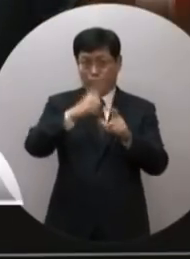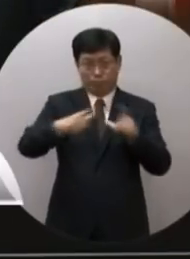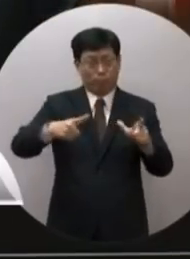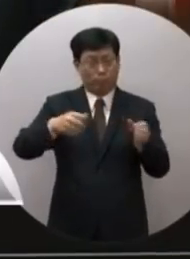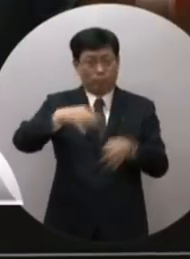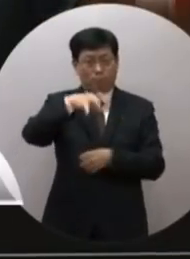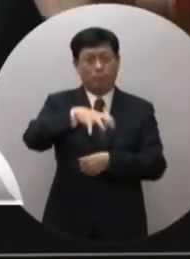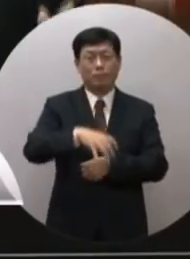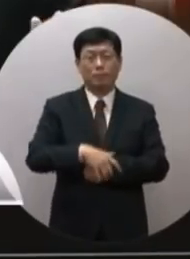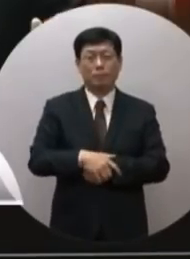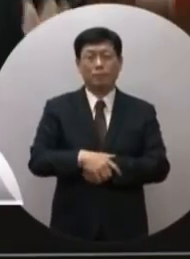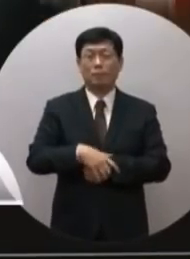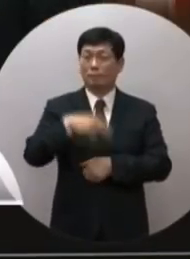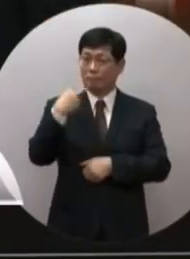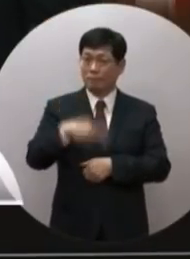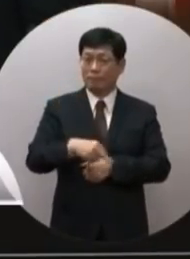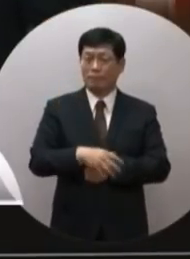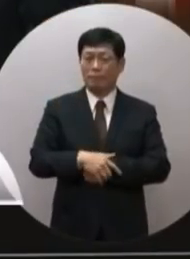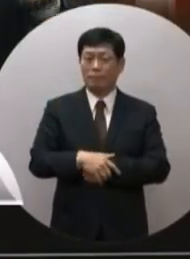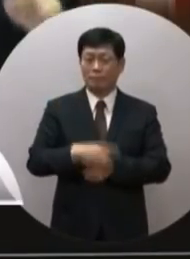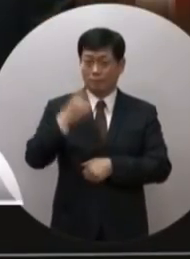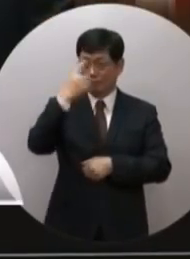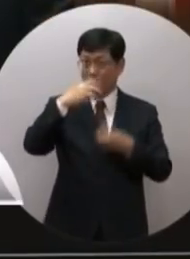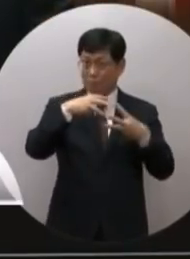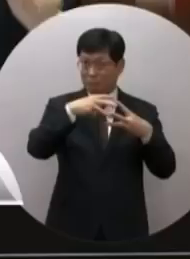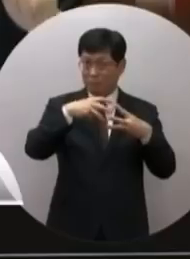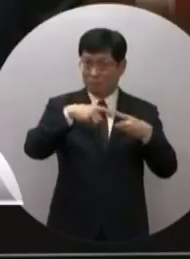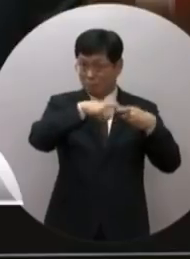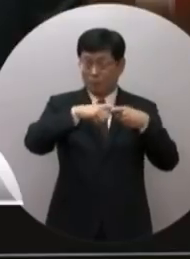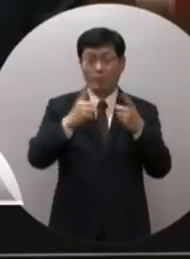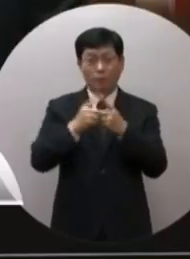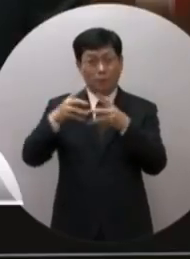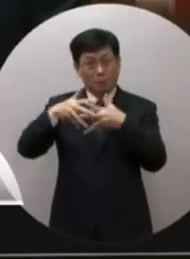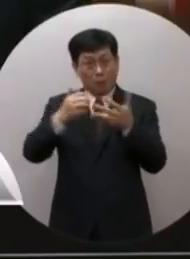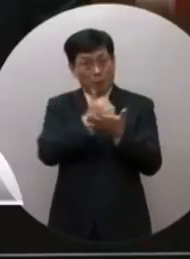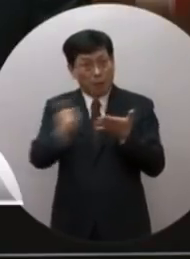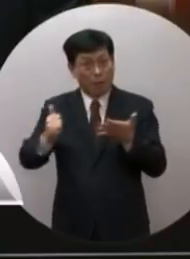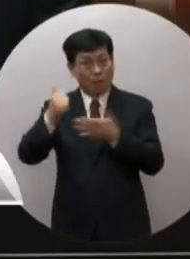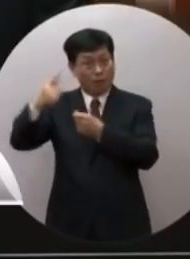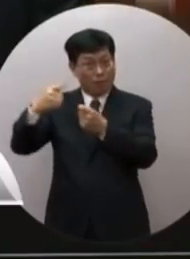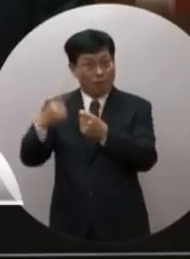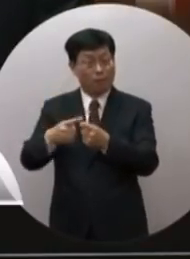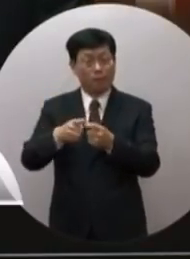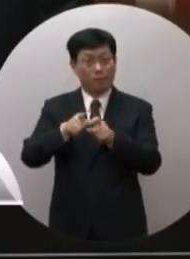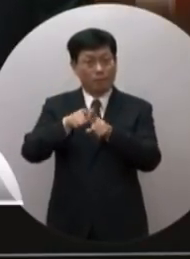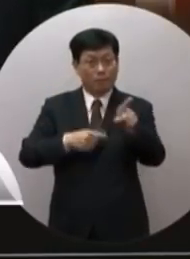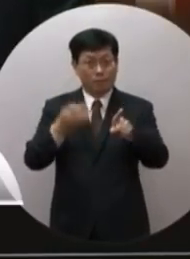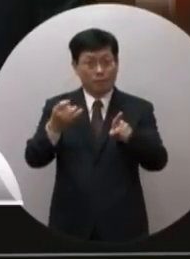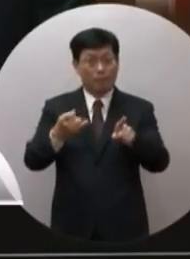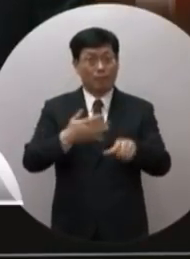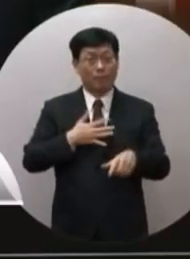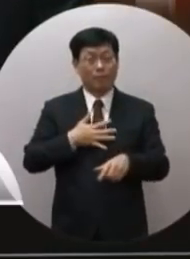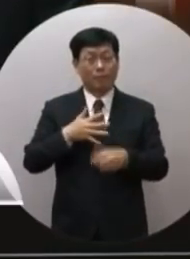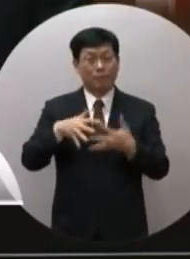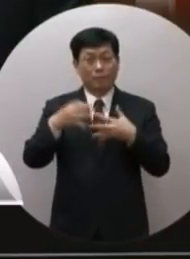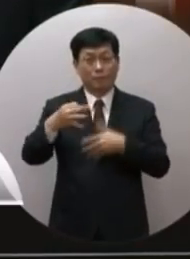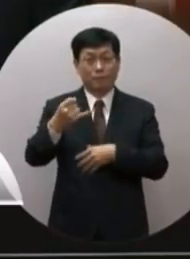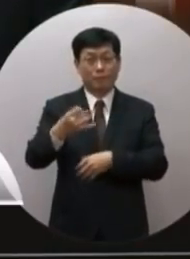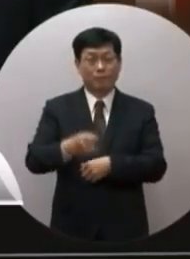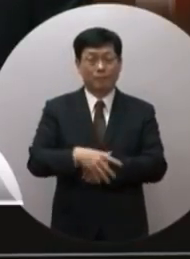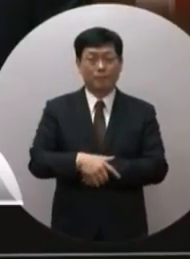场，又同时欧盟对美国一年的出超，院长知道是多少美金